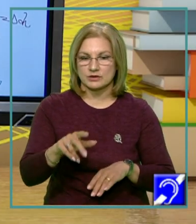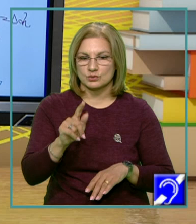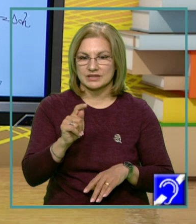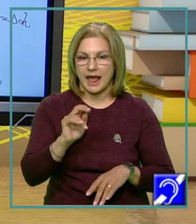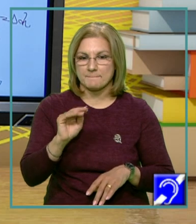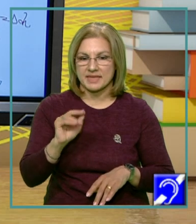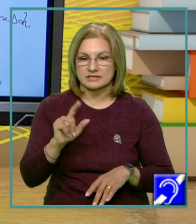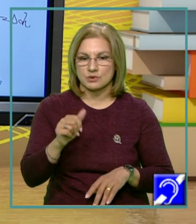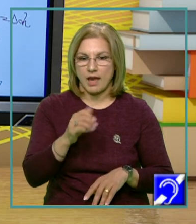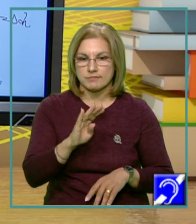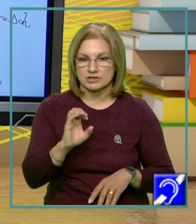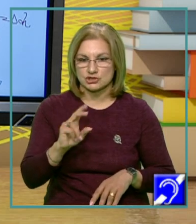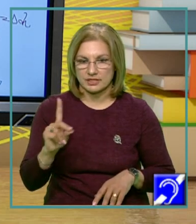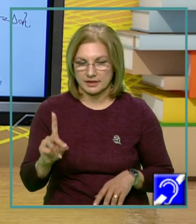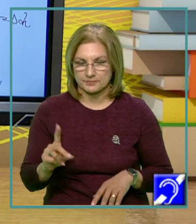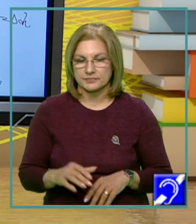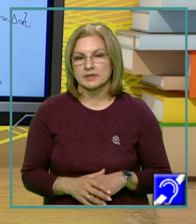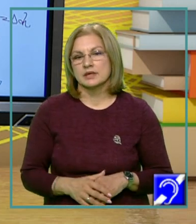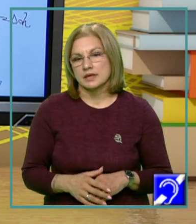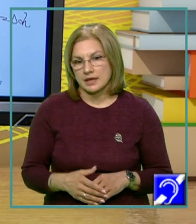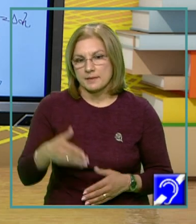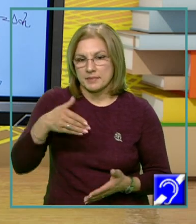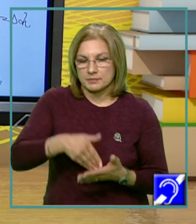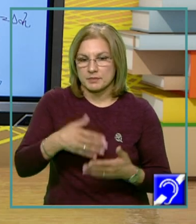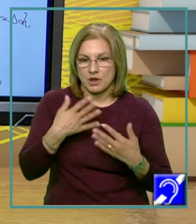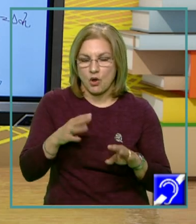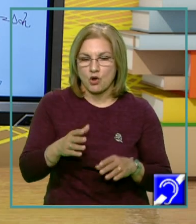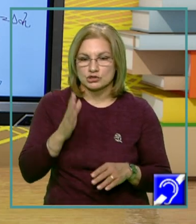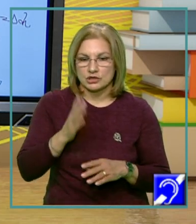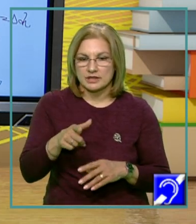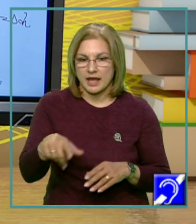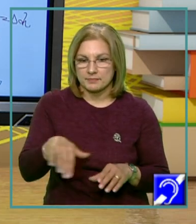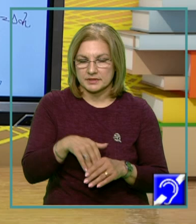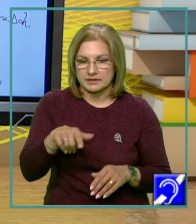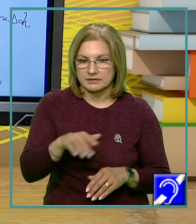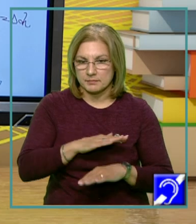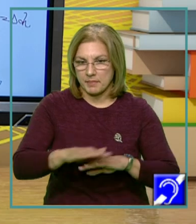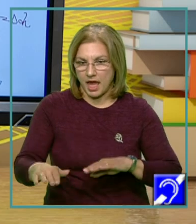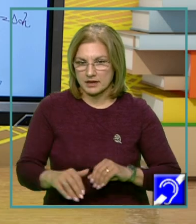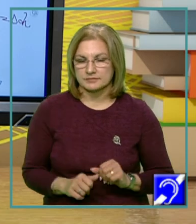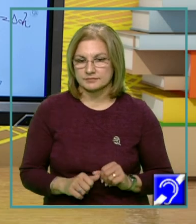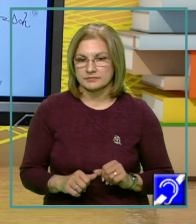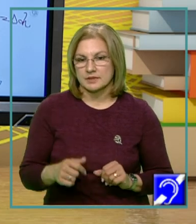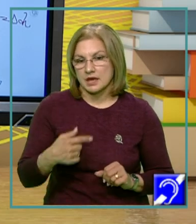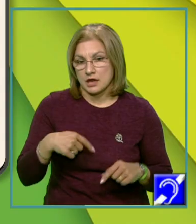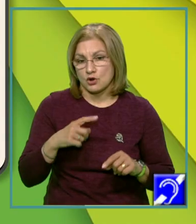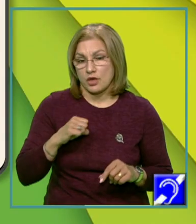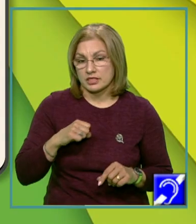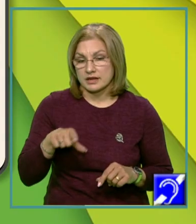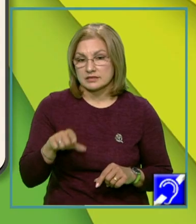a b c d d și e perpendiculară pe orice dreapta inclusă în plan pe noi ne interesează dreapta BC